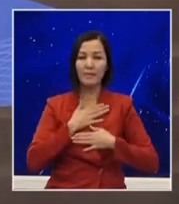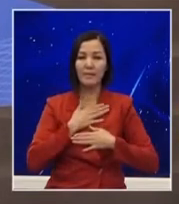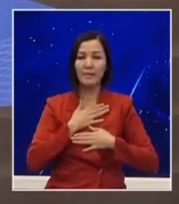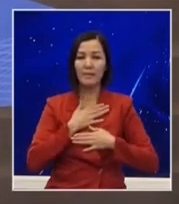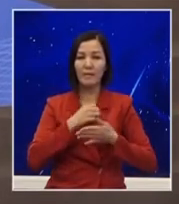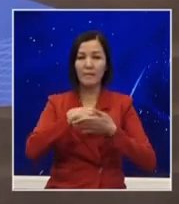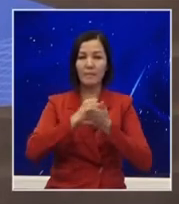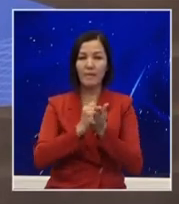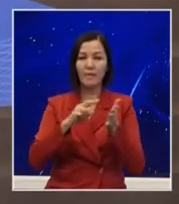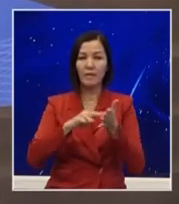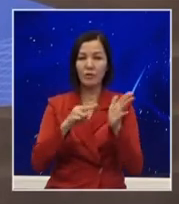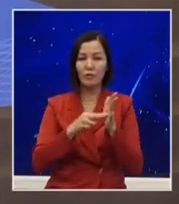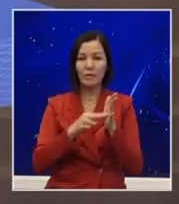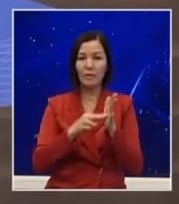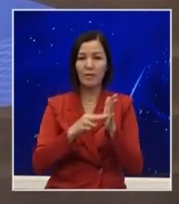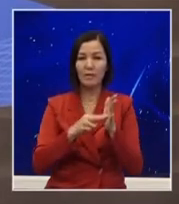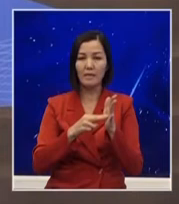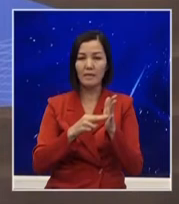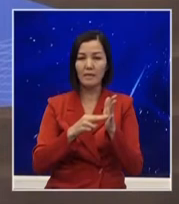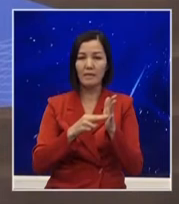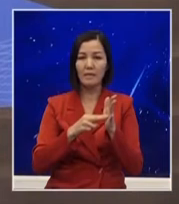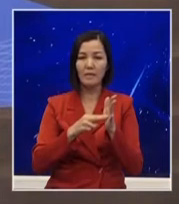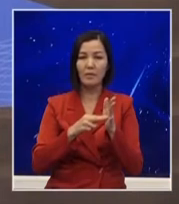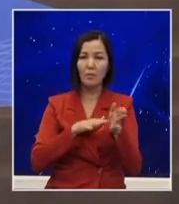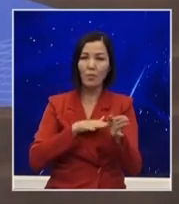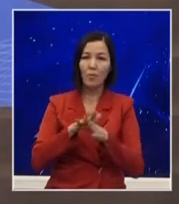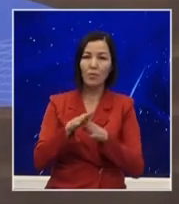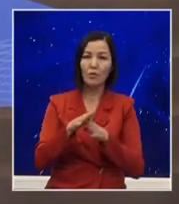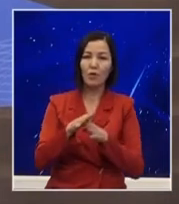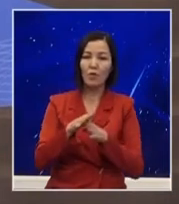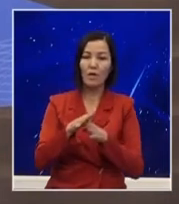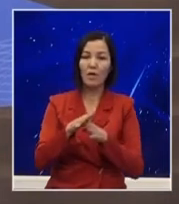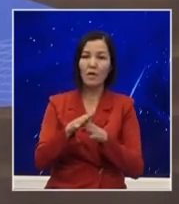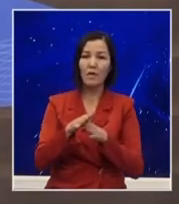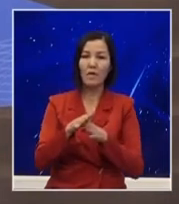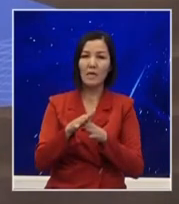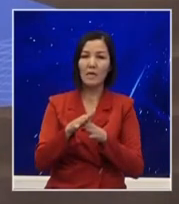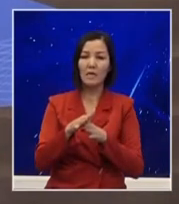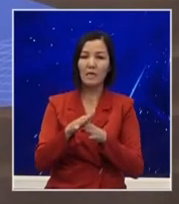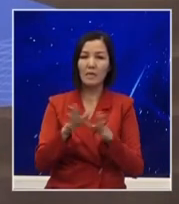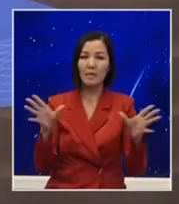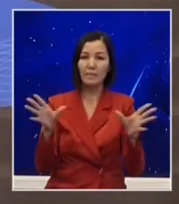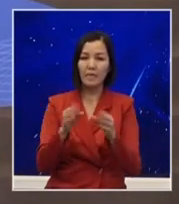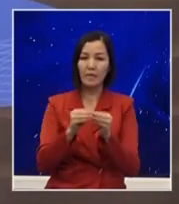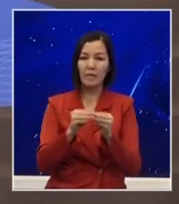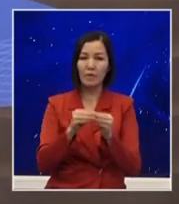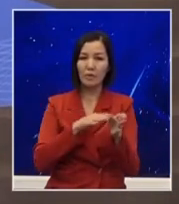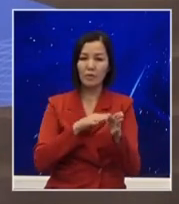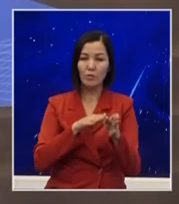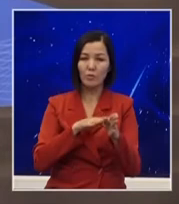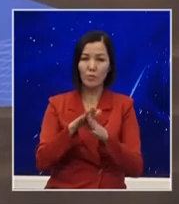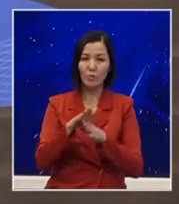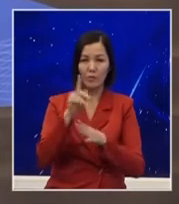отқан жоспарларды, бізге белгілеген мәжені біз мүмкіндігінше барлық әріптестерімізбен бірге жүзеге асырамыз